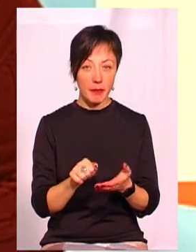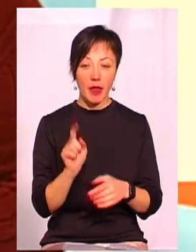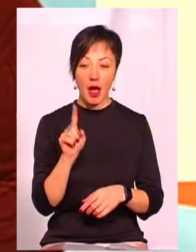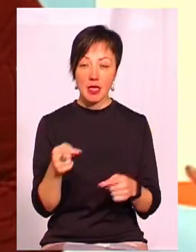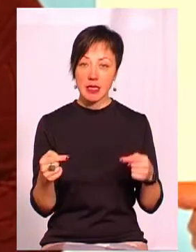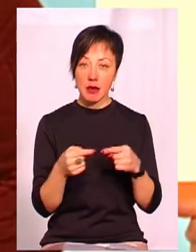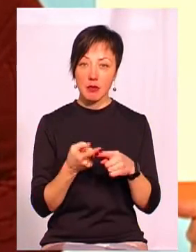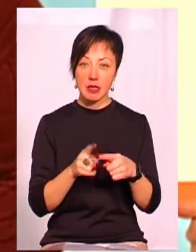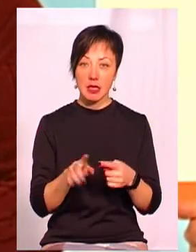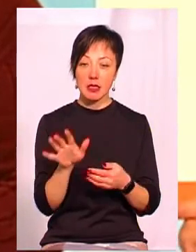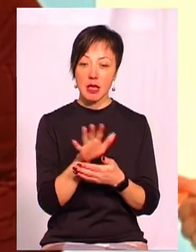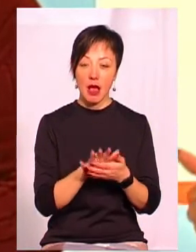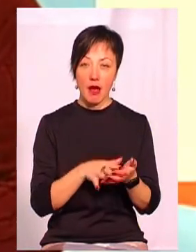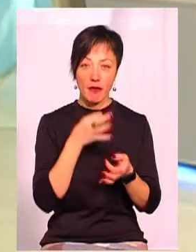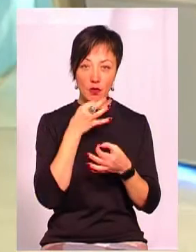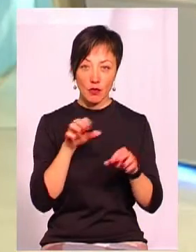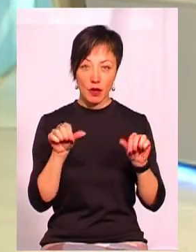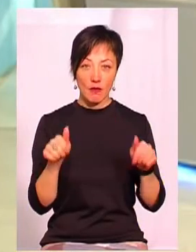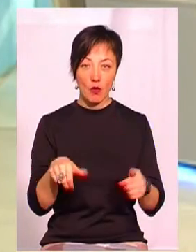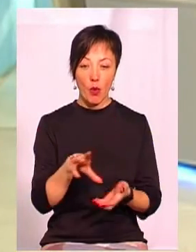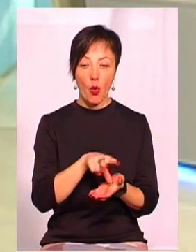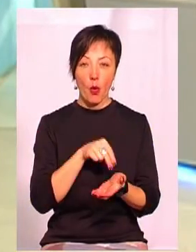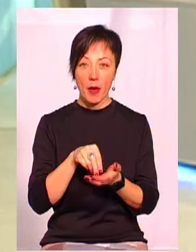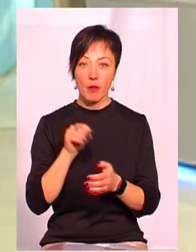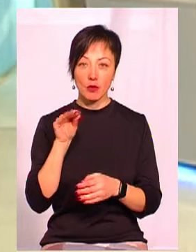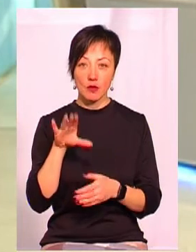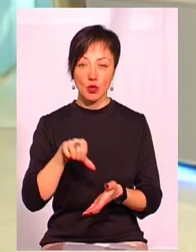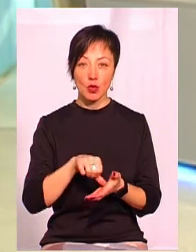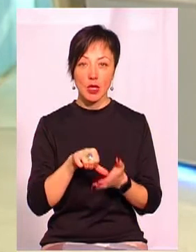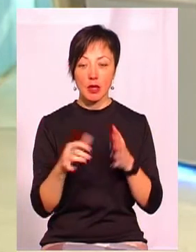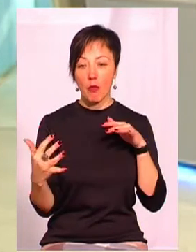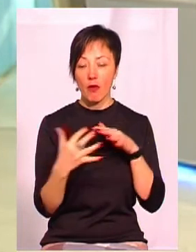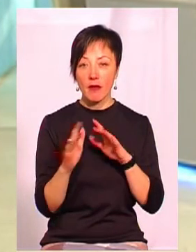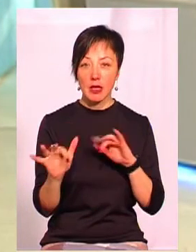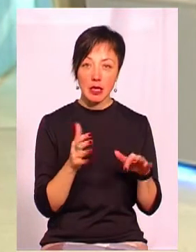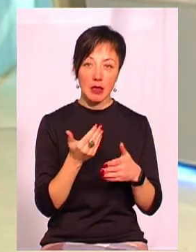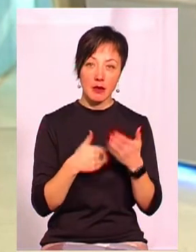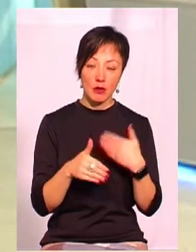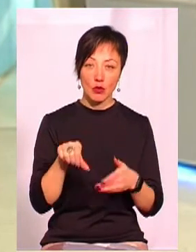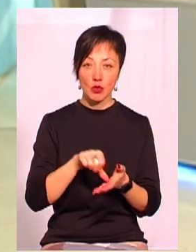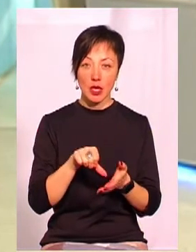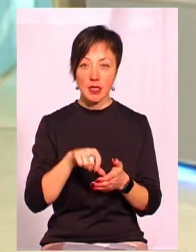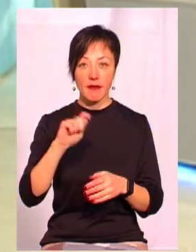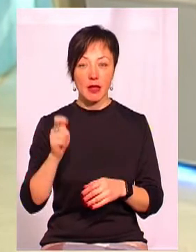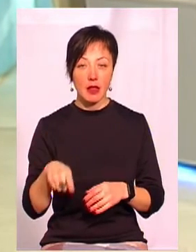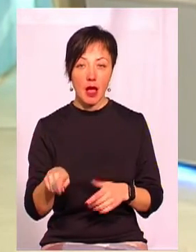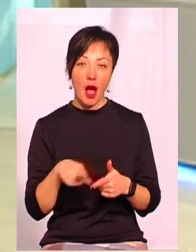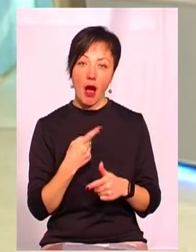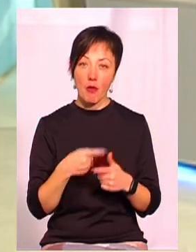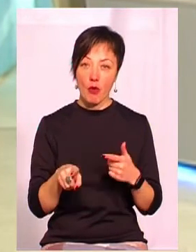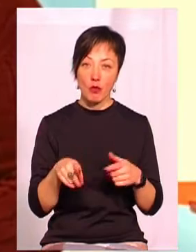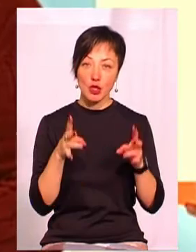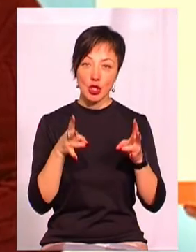а саме це заява в довільній формі, копії посвідчення учасника бойових дій, інваліда, учасника війни